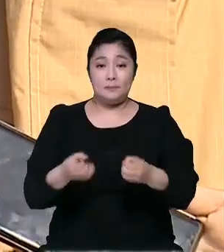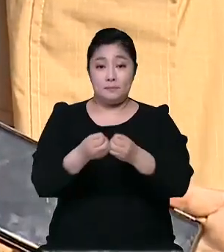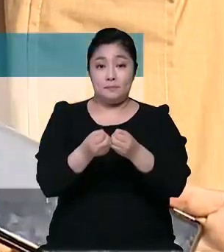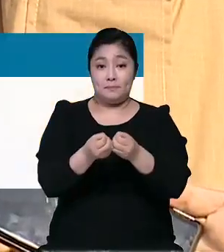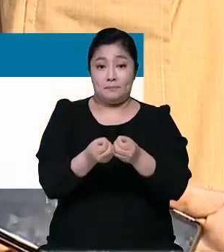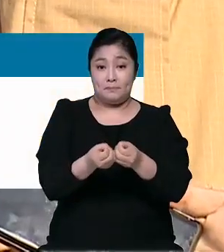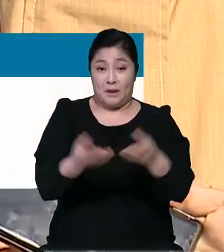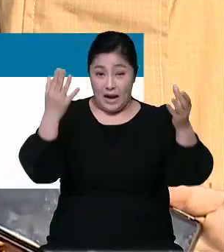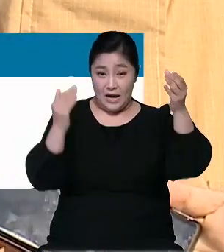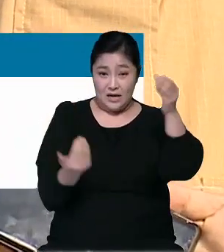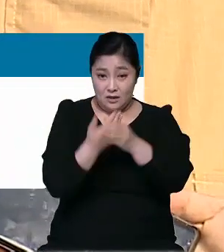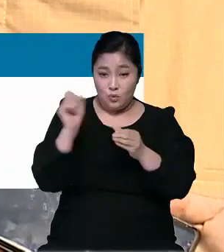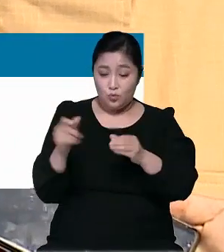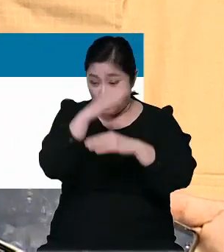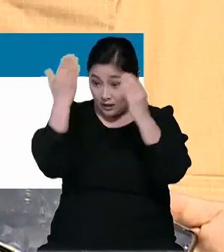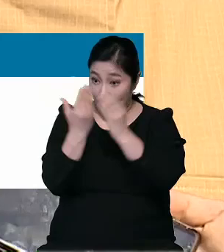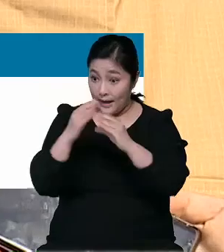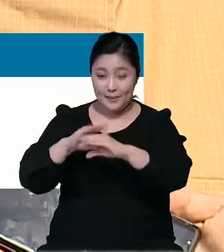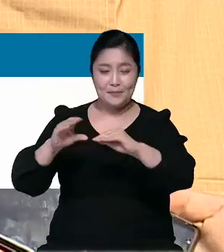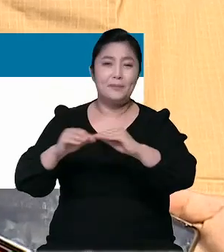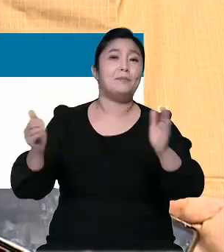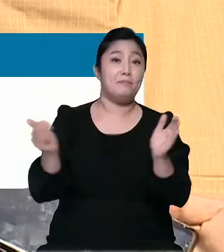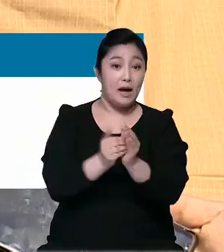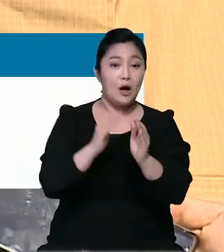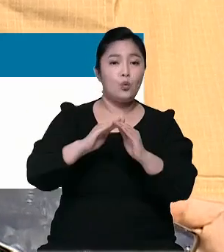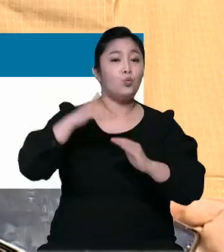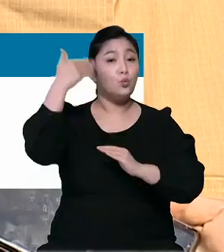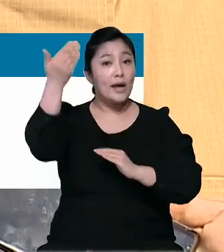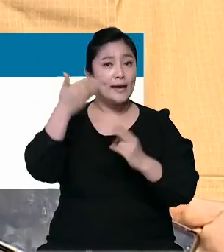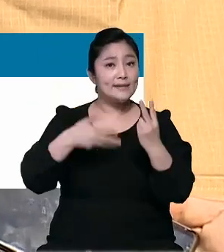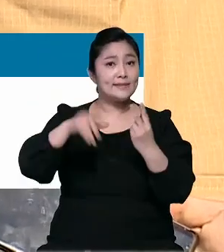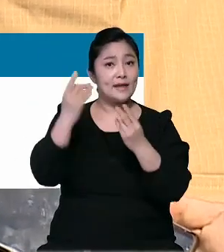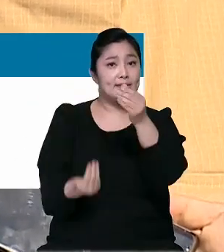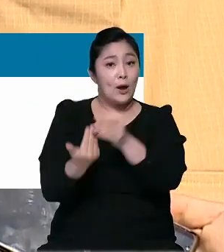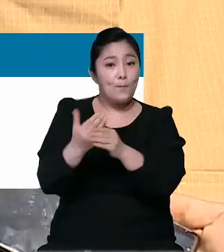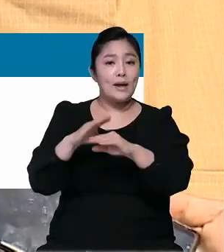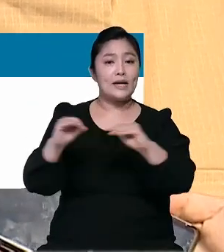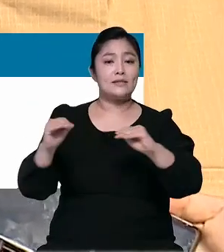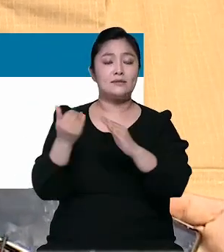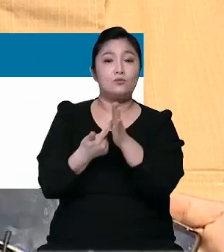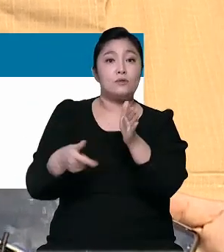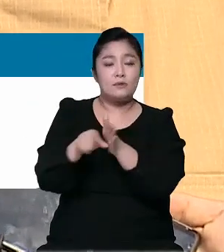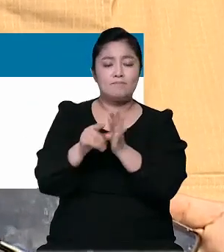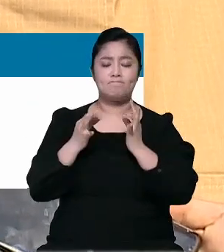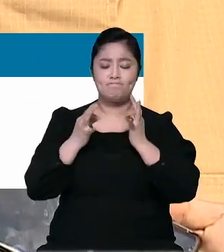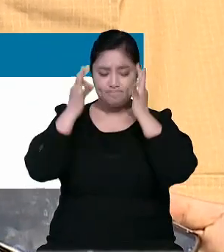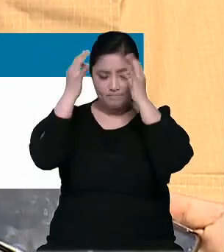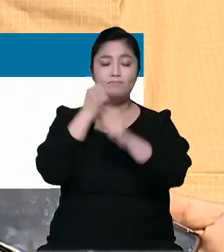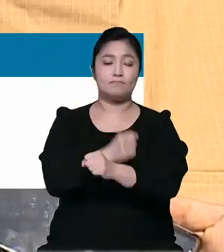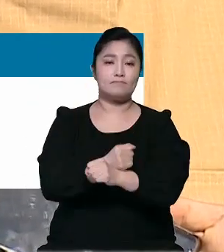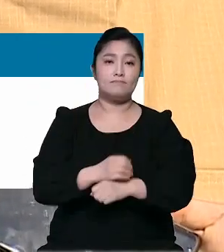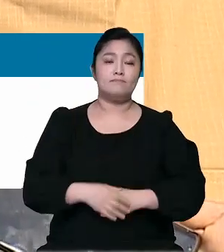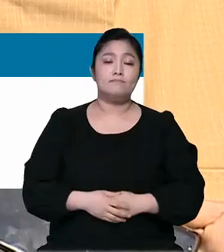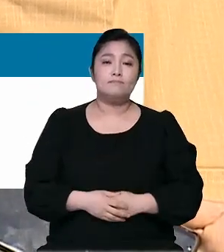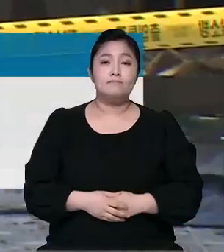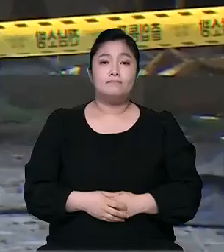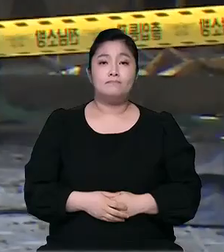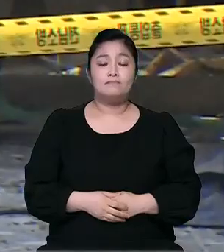여파는 다 상황이 정리가 됐으며 앞으로 2차 사고 방지에도 만전을 기하도록